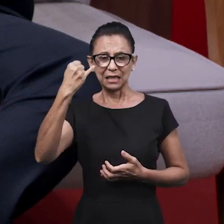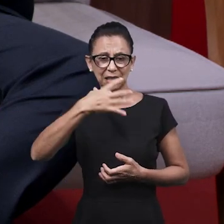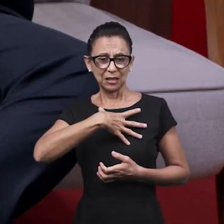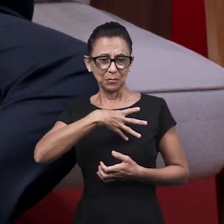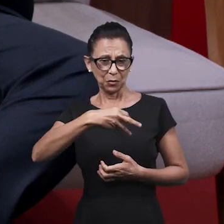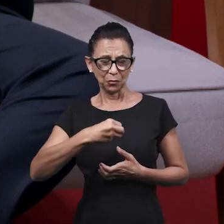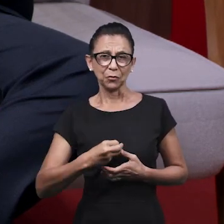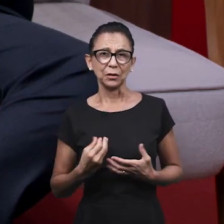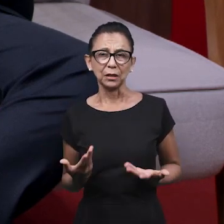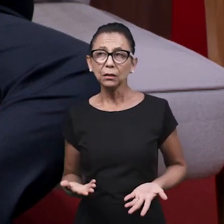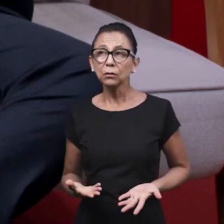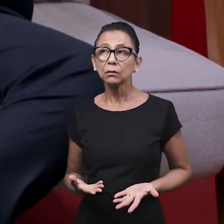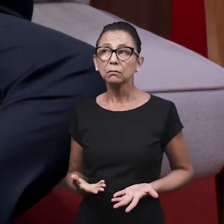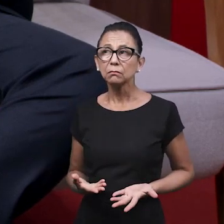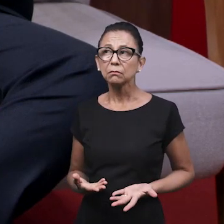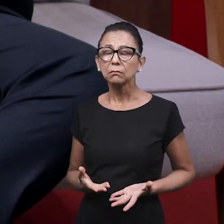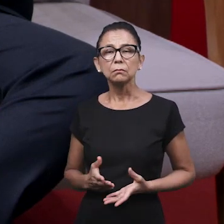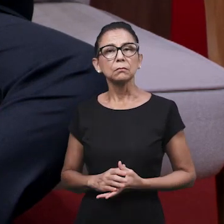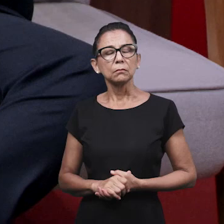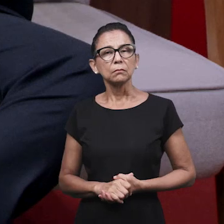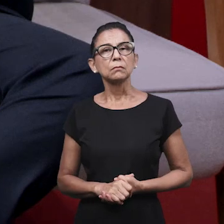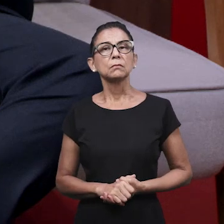Et donc, il y avait des païens qui